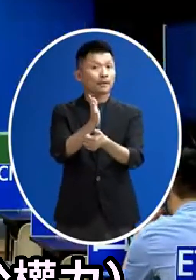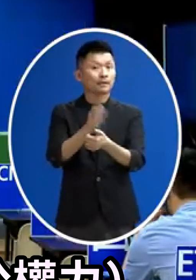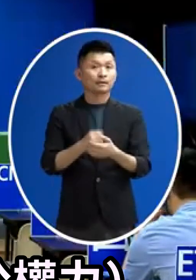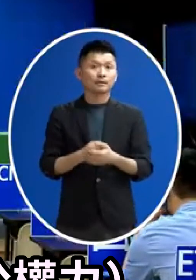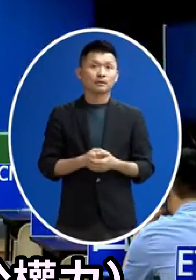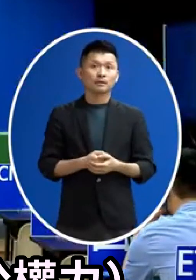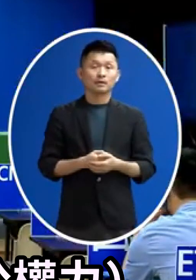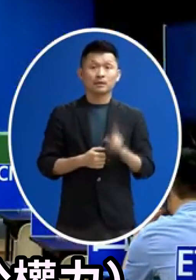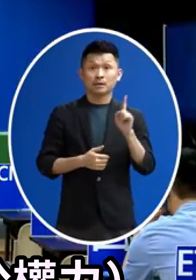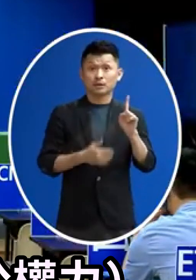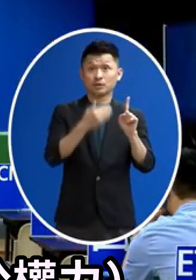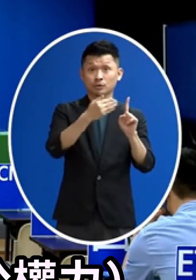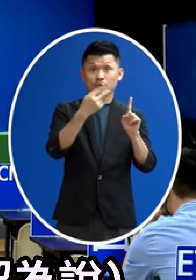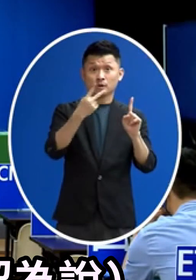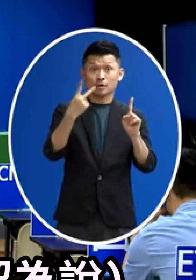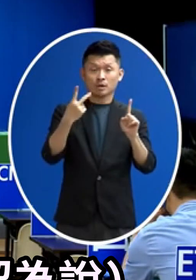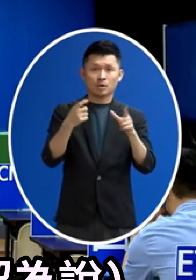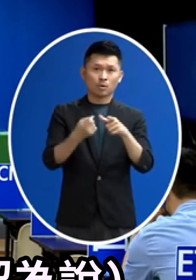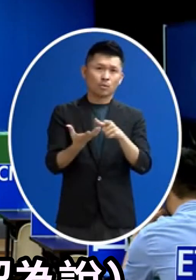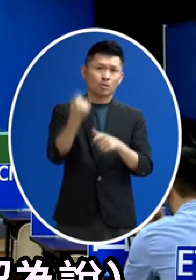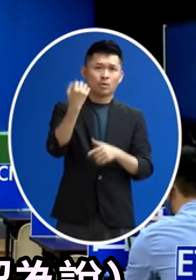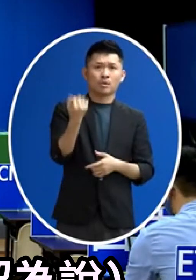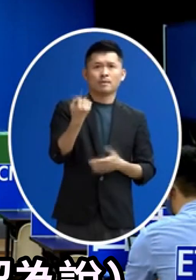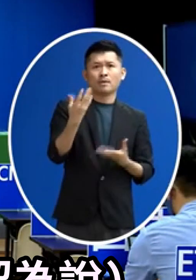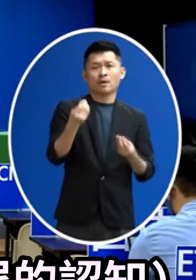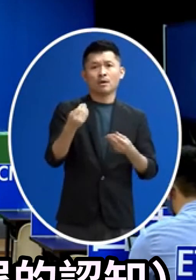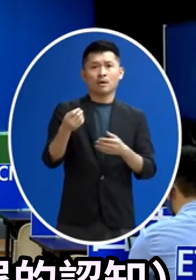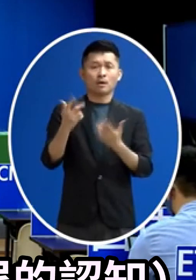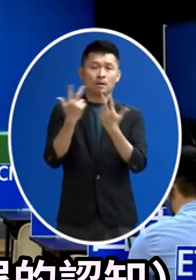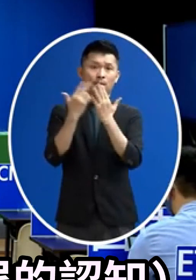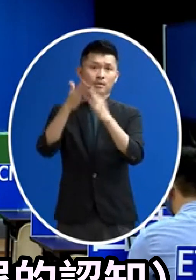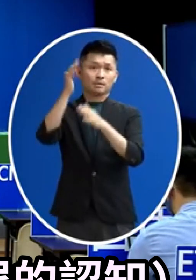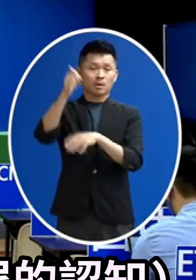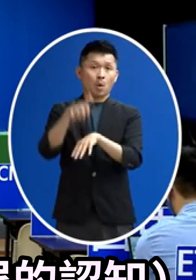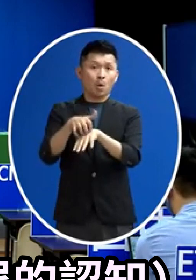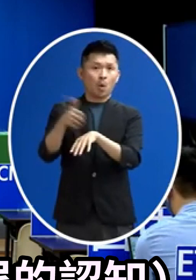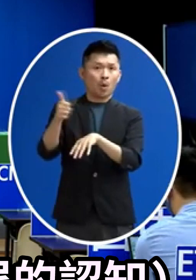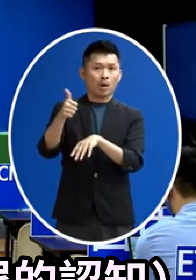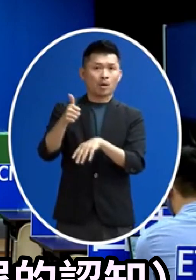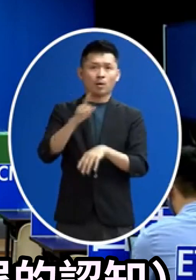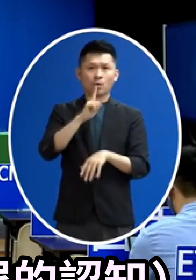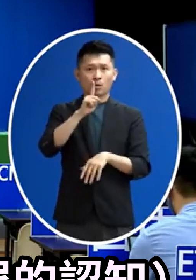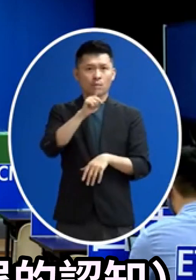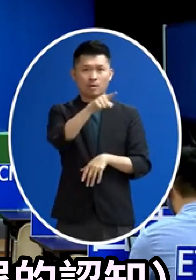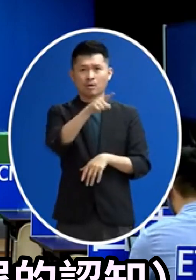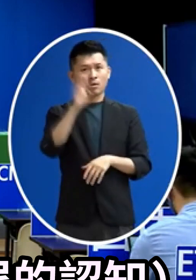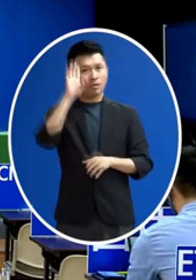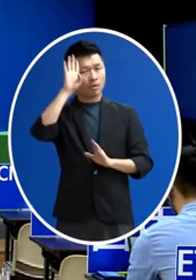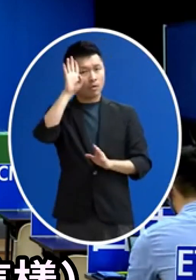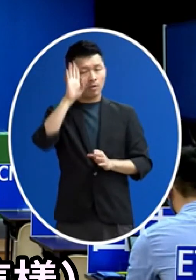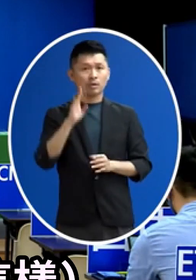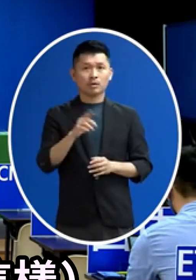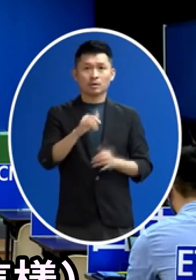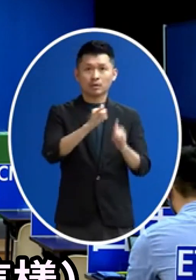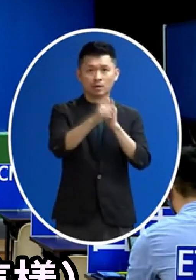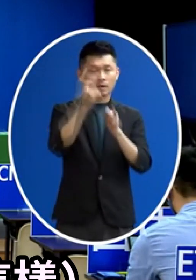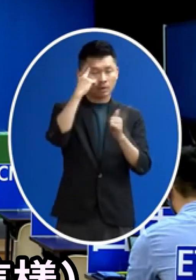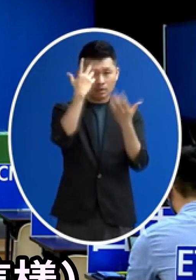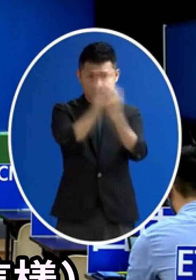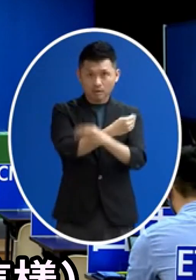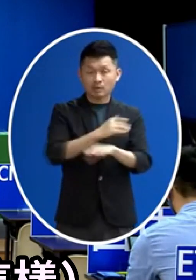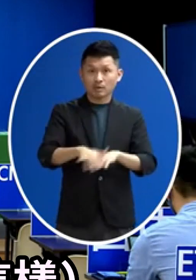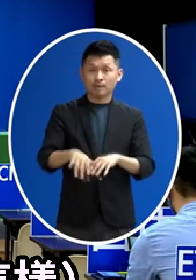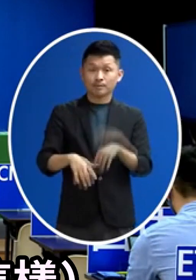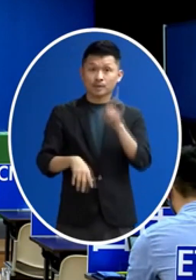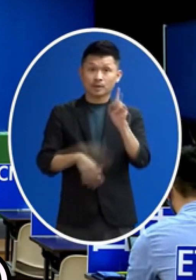天有讲说1922没有公权力，但是新北市长侯友宜认为说这样的说法有点颠覆民众的认知，他还说不知